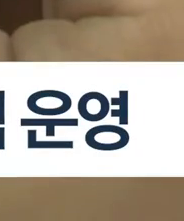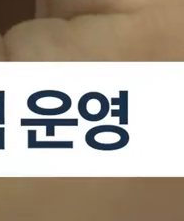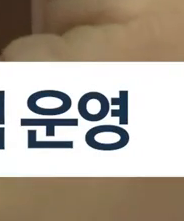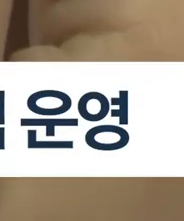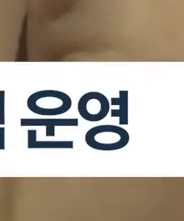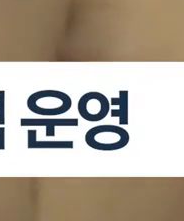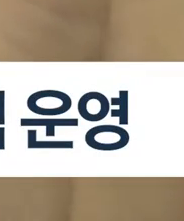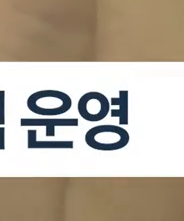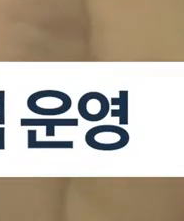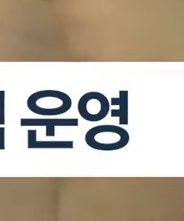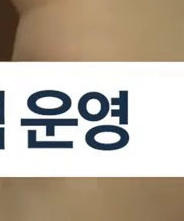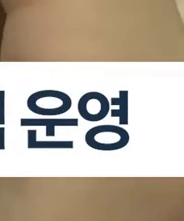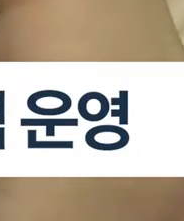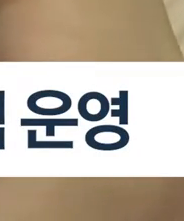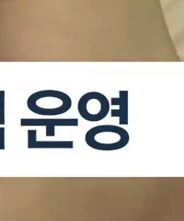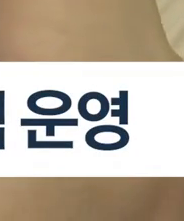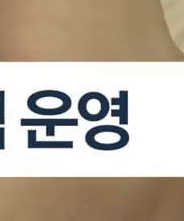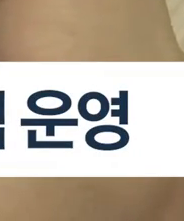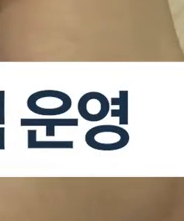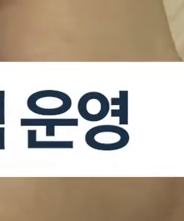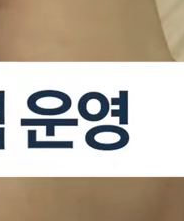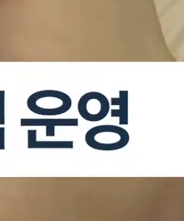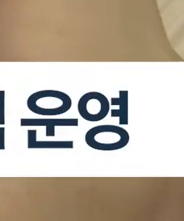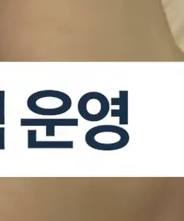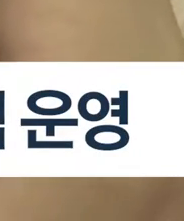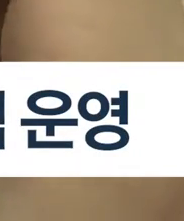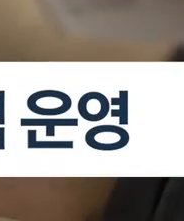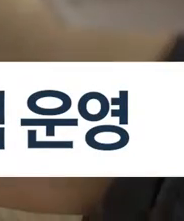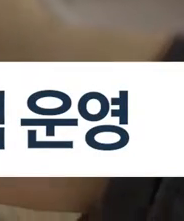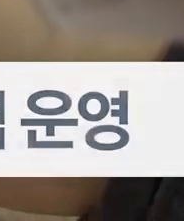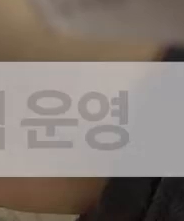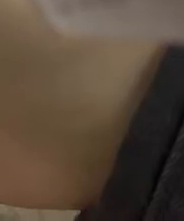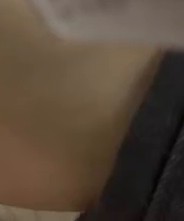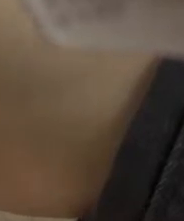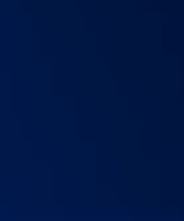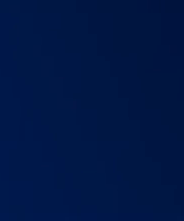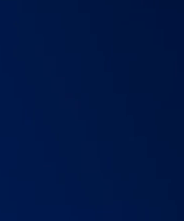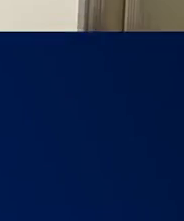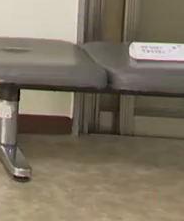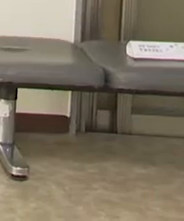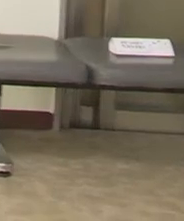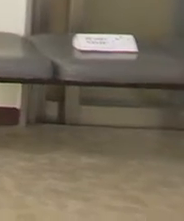강서구가 강서구청 카카오톡 채널을 공식 개설하고 본격적인 운영에 나섭니다.